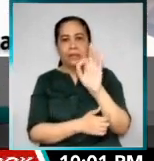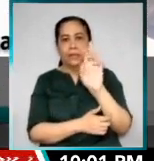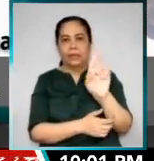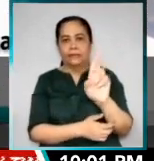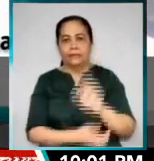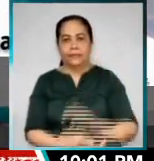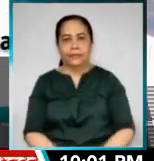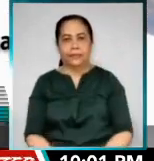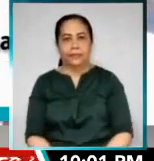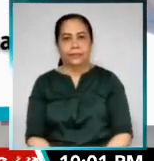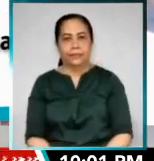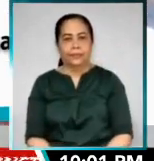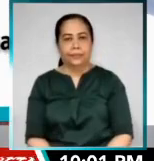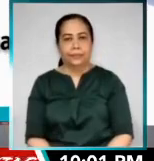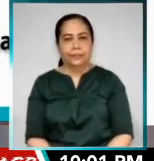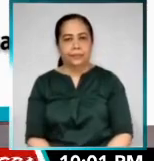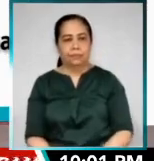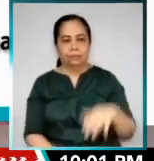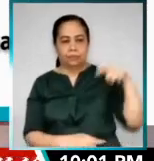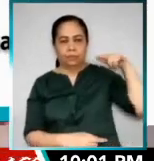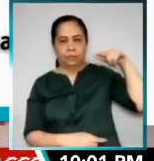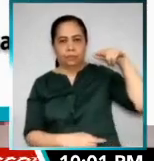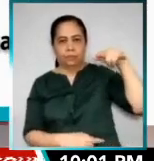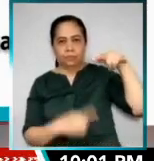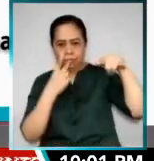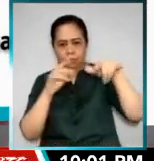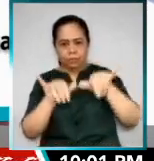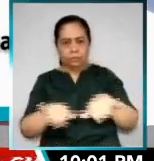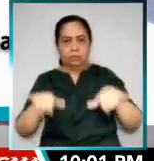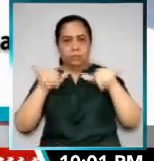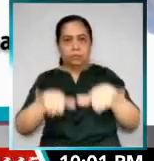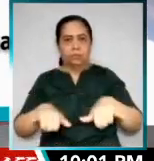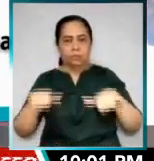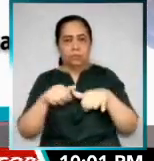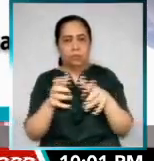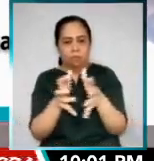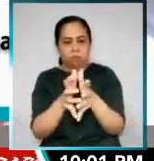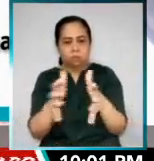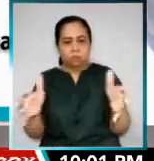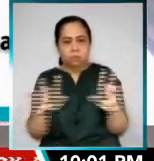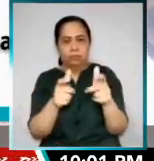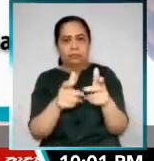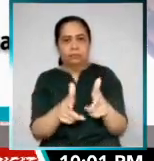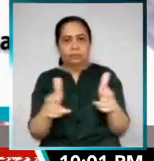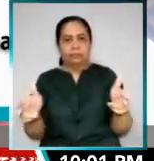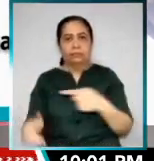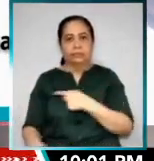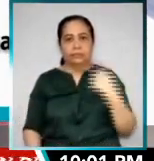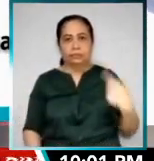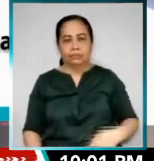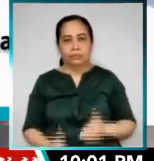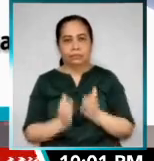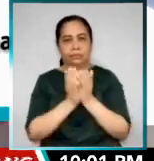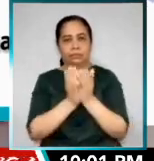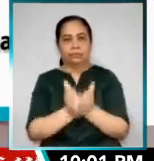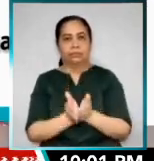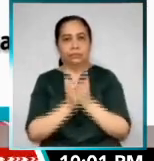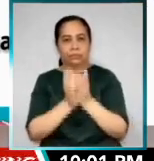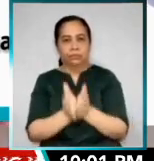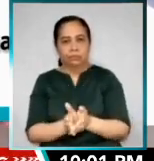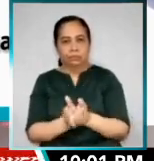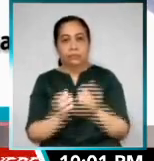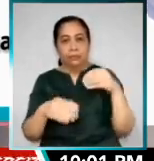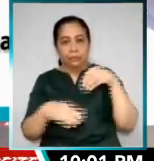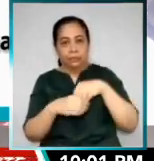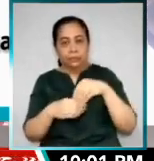ipapawid, kitang-kita natin na narito pa rin ang nagtutungkulan dito mga Chinese fishing boats sa may Julian Felipe Reef na pasok na